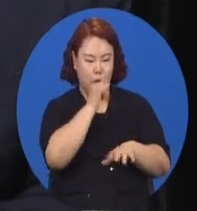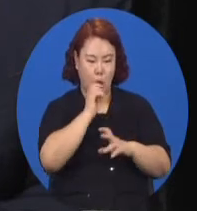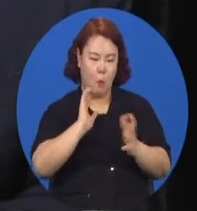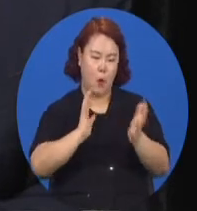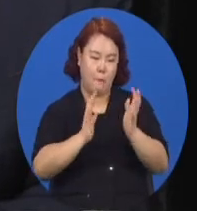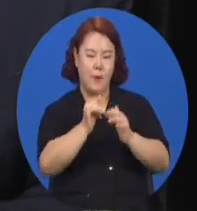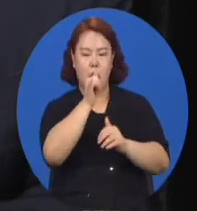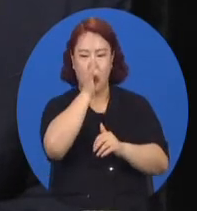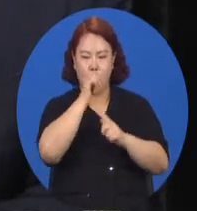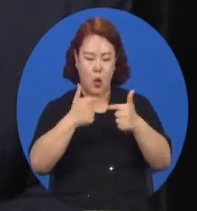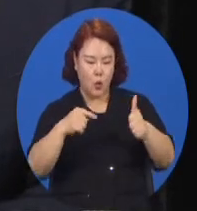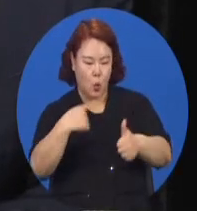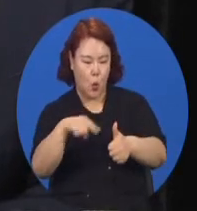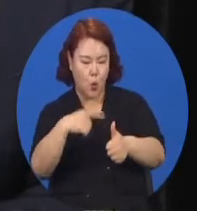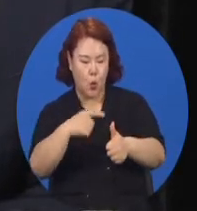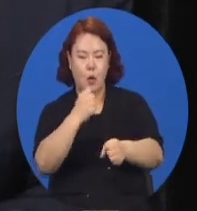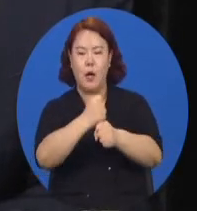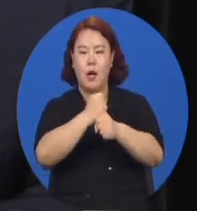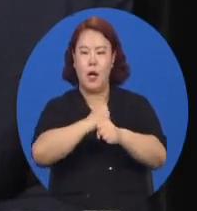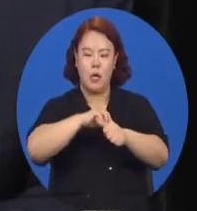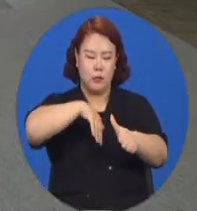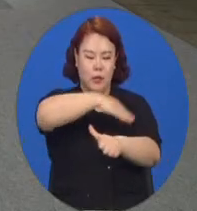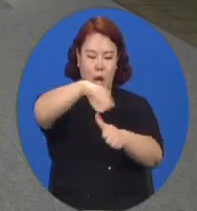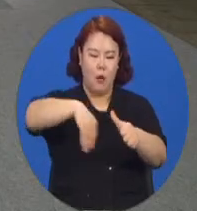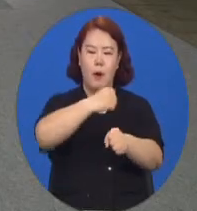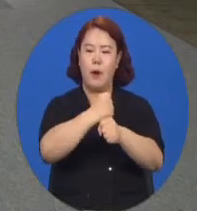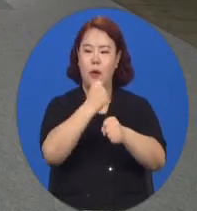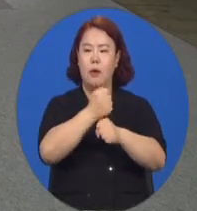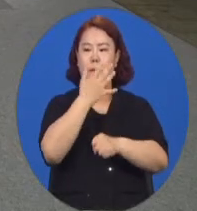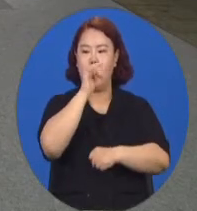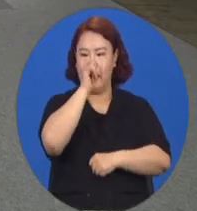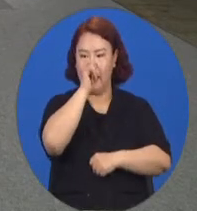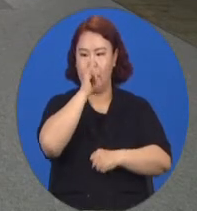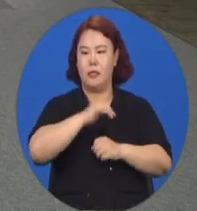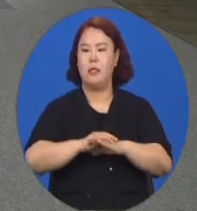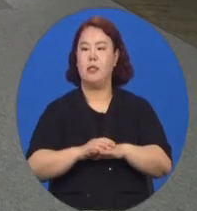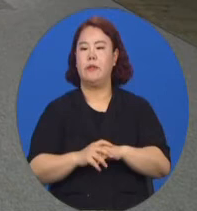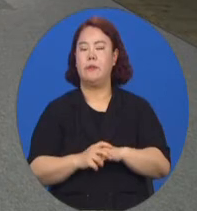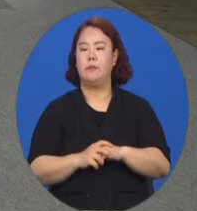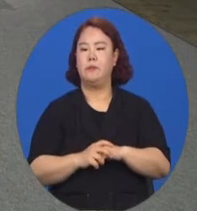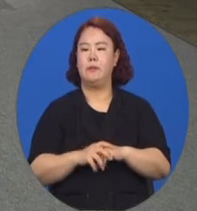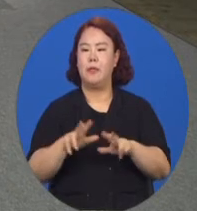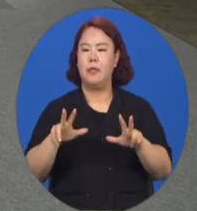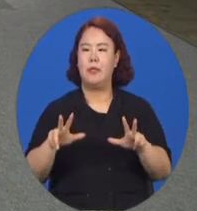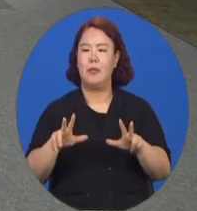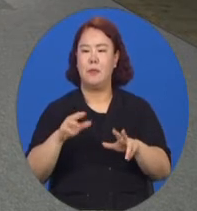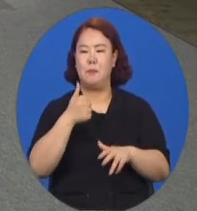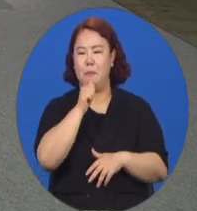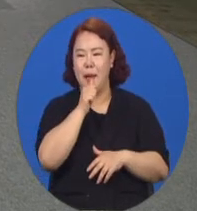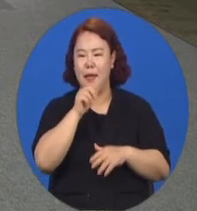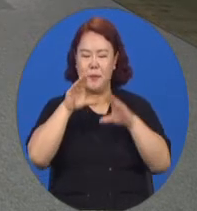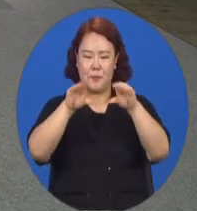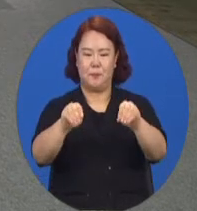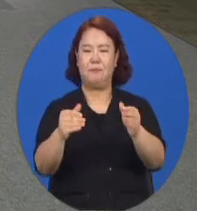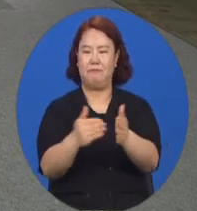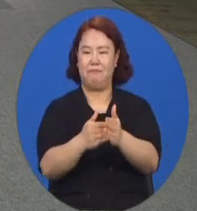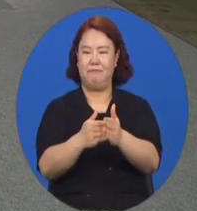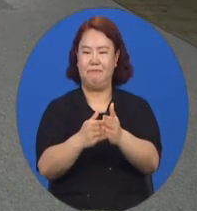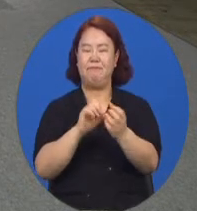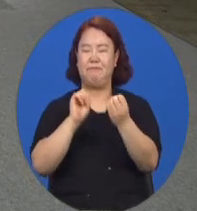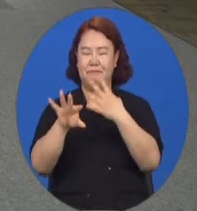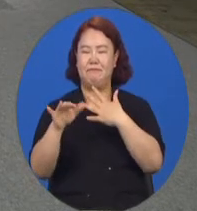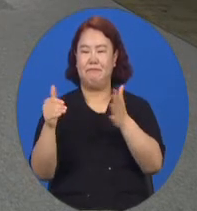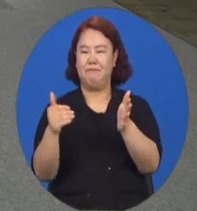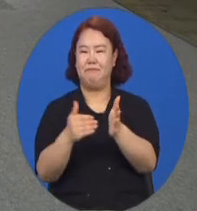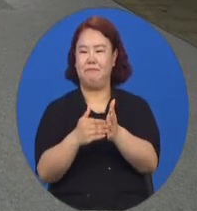받고 이런 여건이 조성됨으로써 이분들이 근무도 하면서 네. 관광을 할 수 있는 자 마이크가 꺼졌습니다. 답변은 거기까지 듣도록